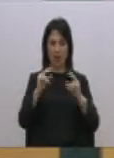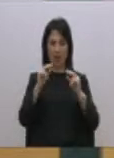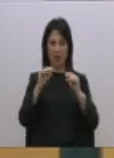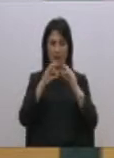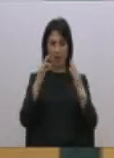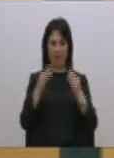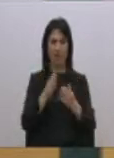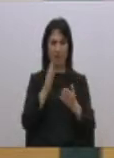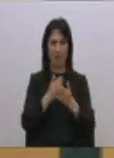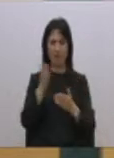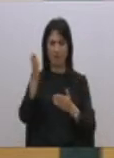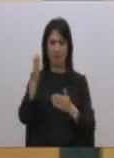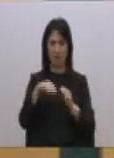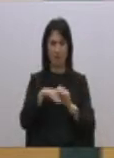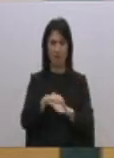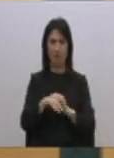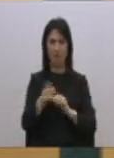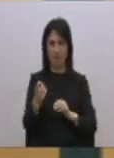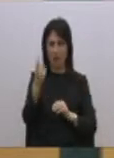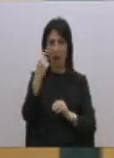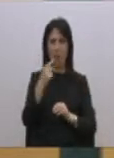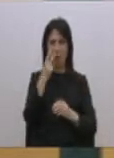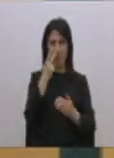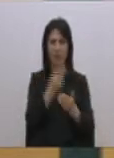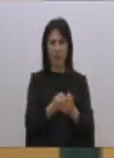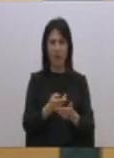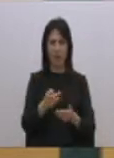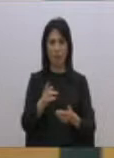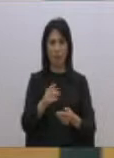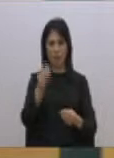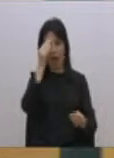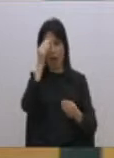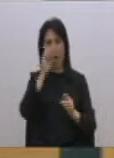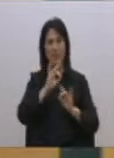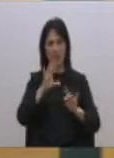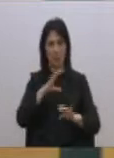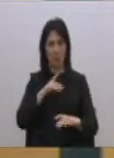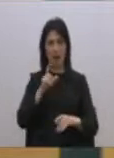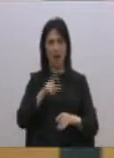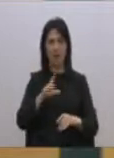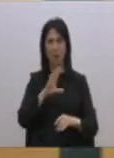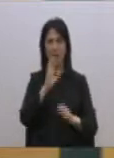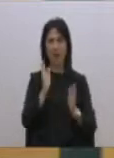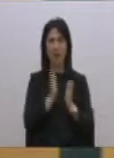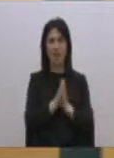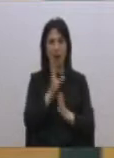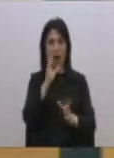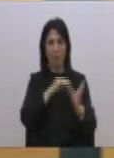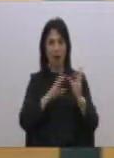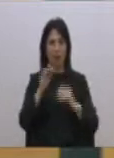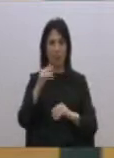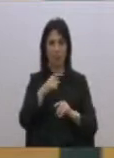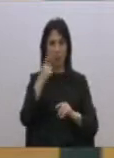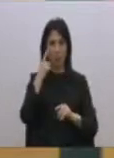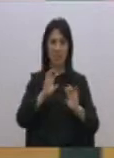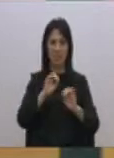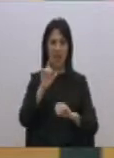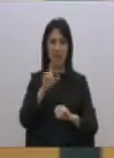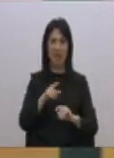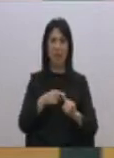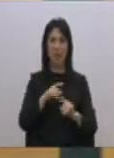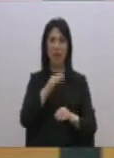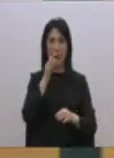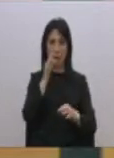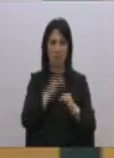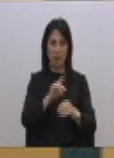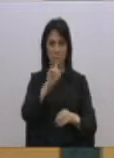არის ამისი და ალბათ ამოვიღებთ ამ აუდიო ჩანაწერებს და ესეთი ადამიანები, როდესაც ყველაფერს კადრულობ და ცილს წამებ ადამიანს, პასუხი